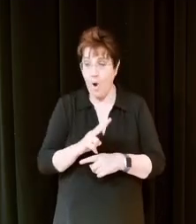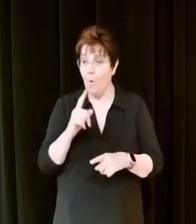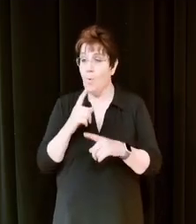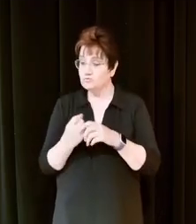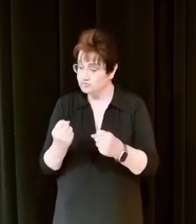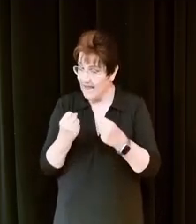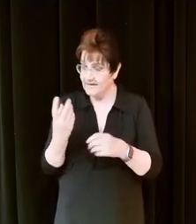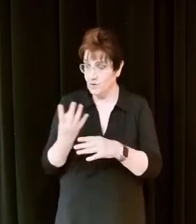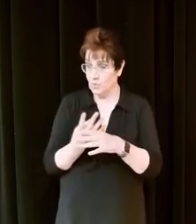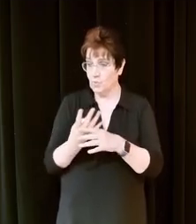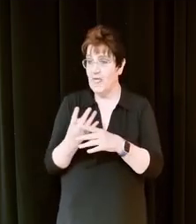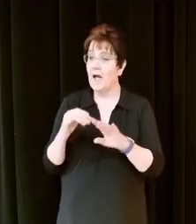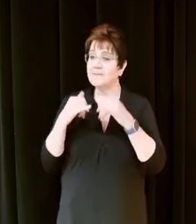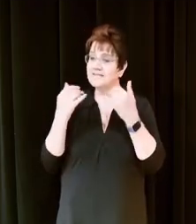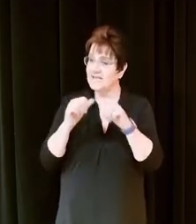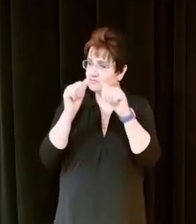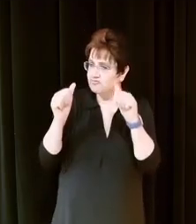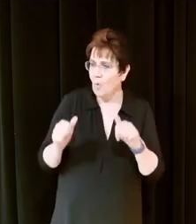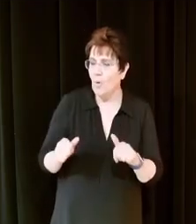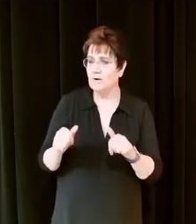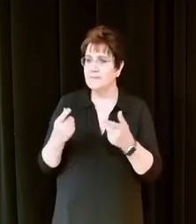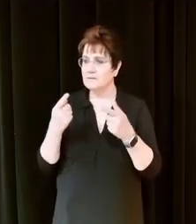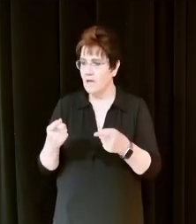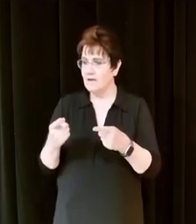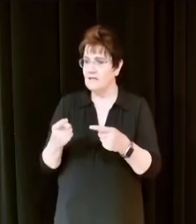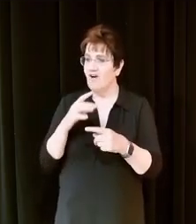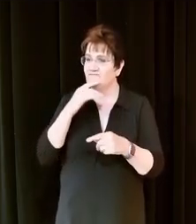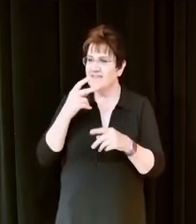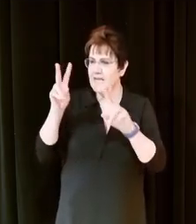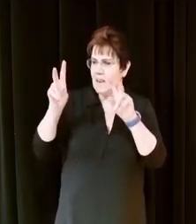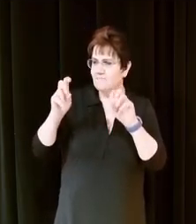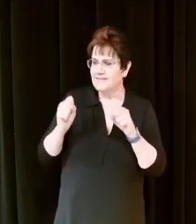starken Grün. Aber jetzt in der Form können Sie ja sehen, es kriegt eine wahnsinnige Dynamik.